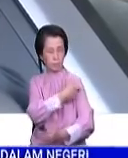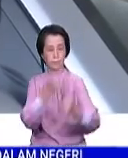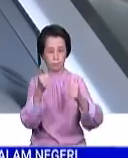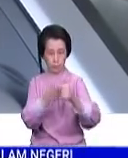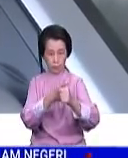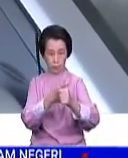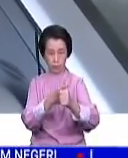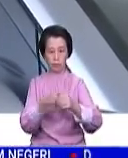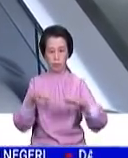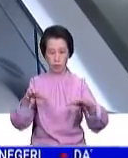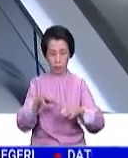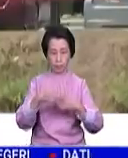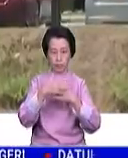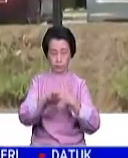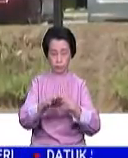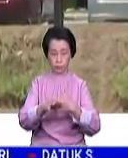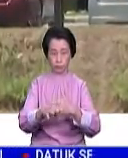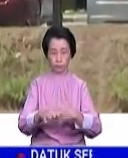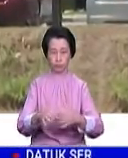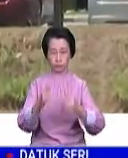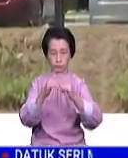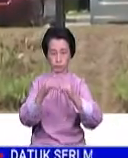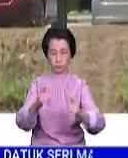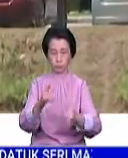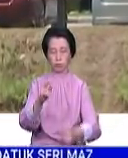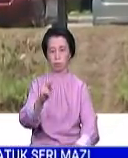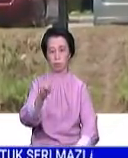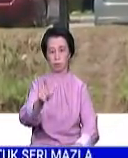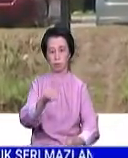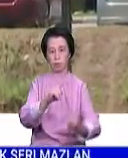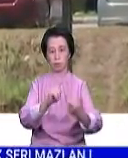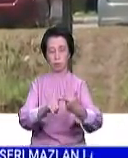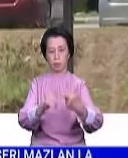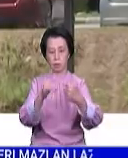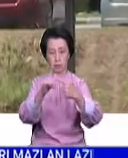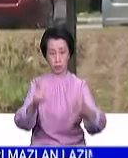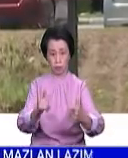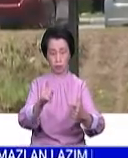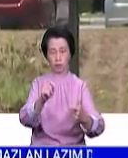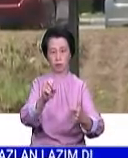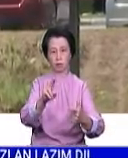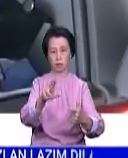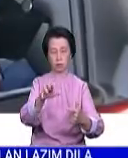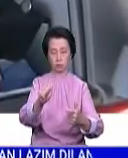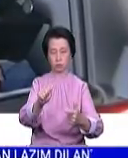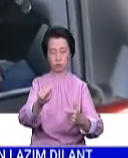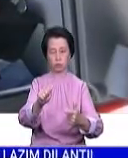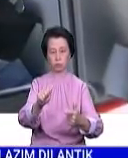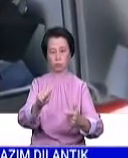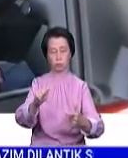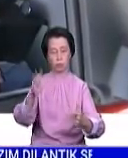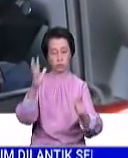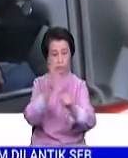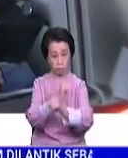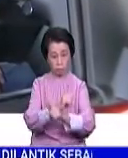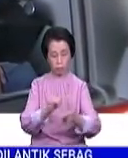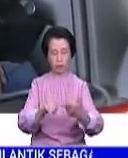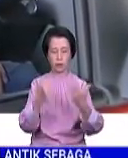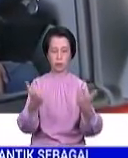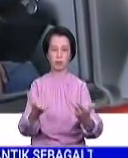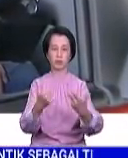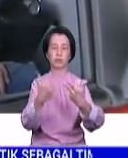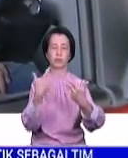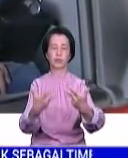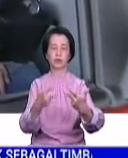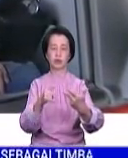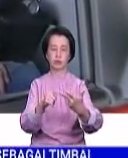vaksinasi. Ia dilaksana selepas kem Perdana Sungai Besi Kuala Lumpur dan kem Muara Tuang Sarawak. Menurut Datuk Ismail Sabri, secara